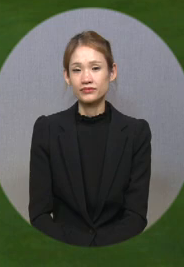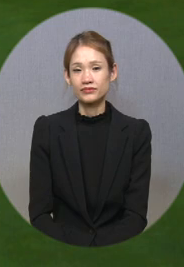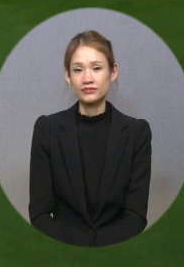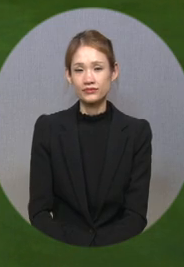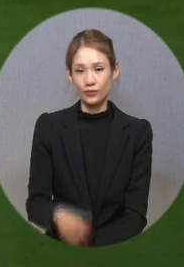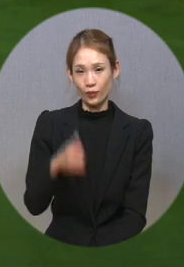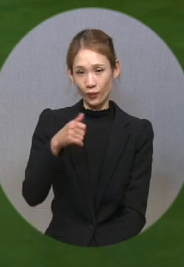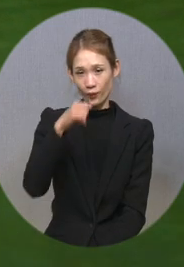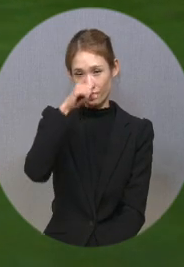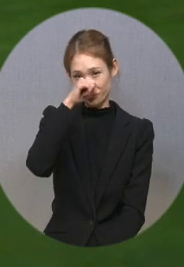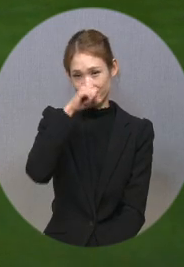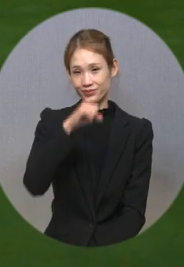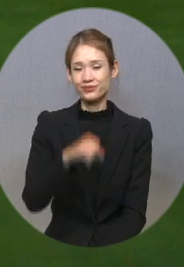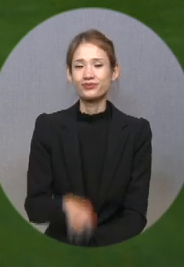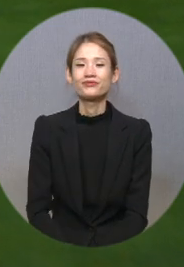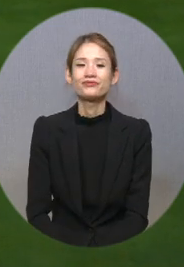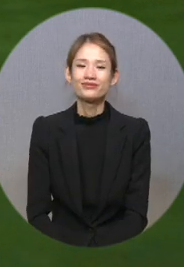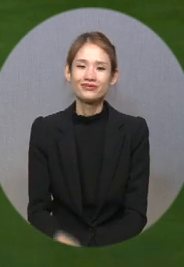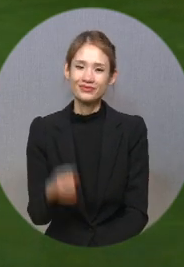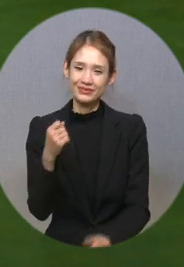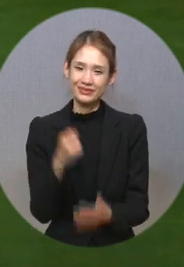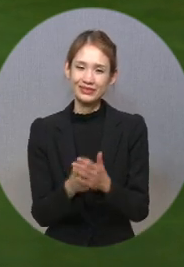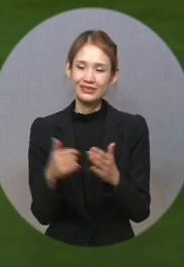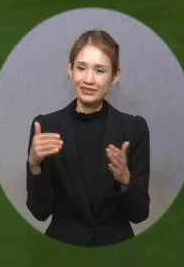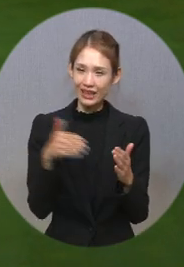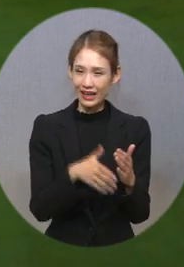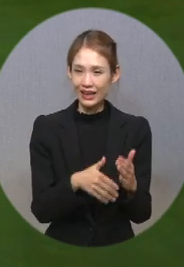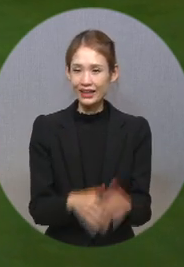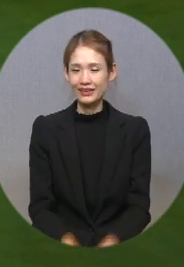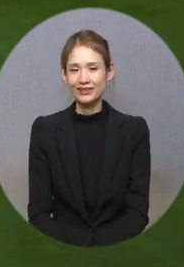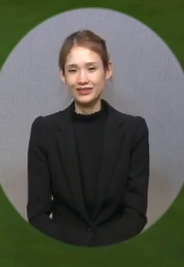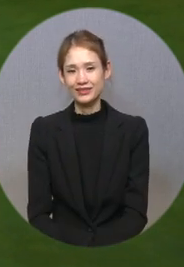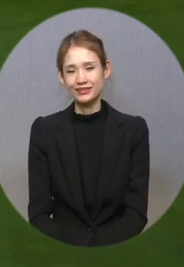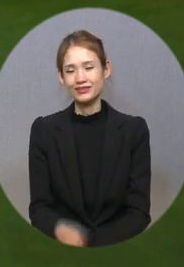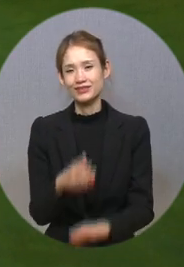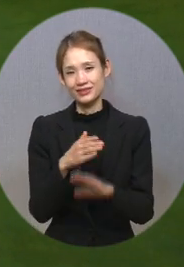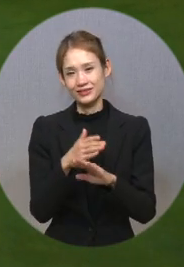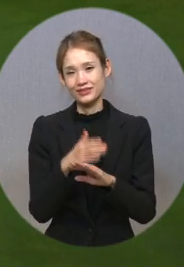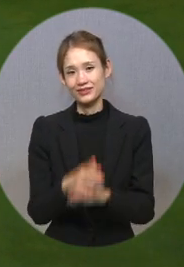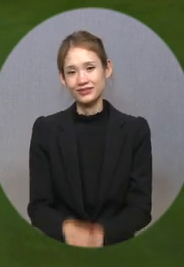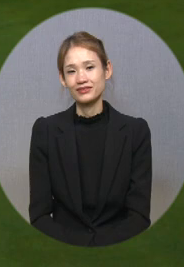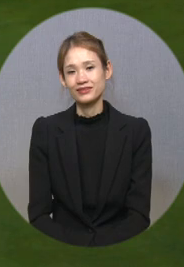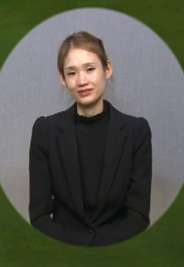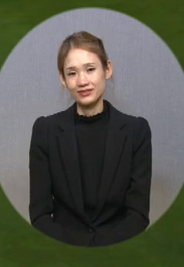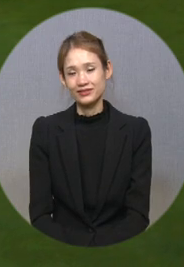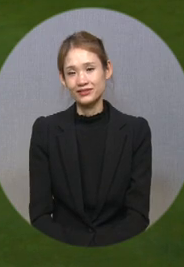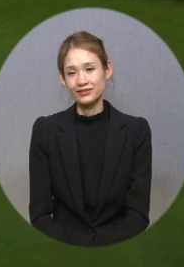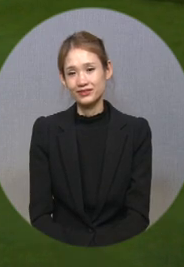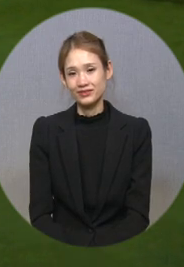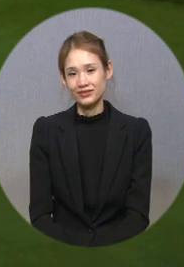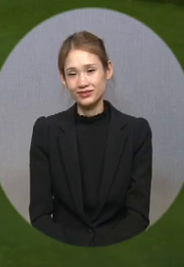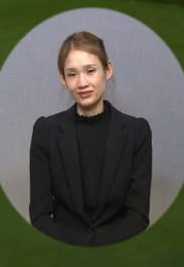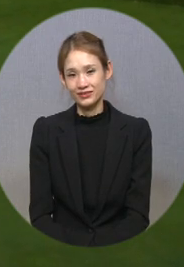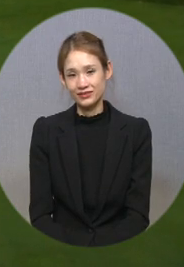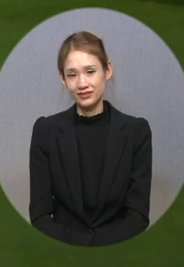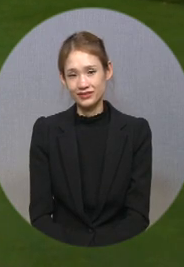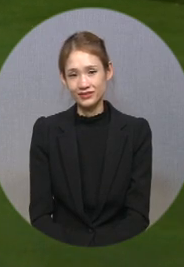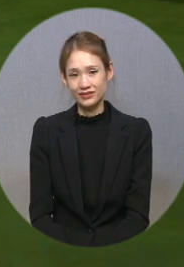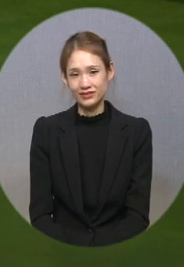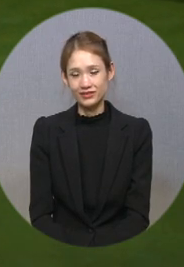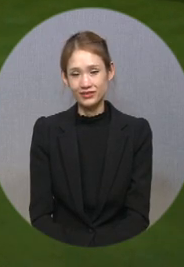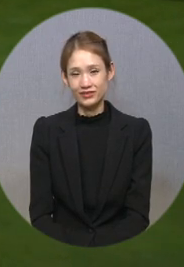나이스. 오케이. 와, 안 들어갔다. 감사합니다. 연아 보기? 여기 지금 파포지.